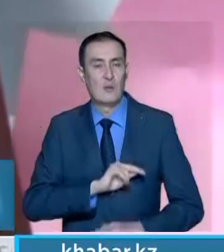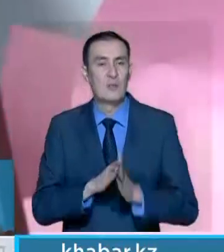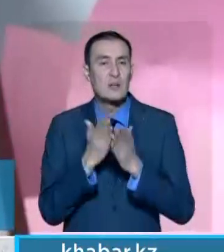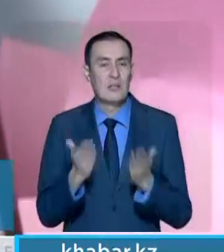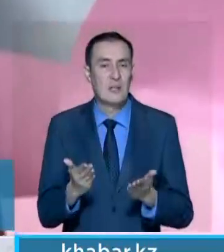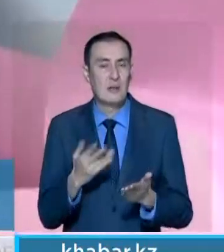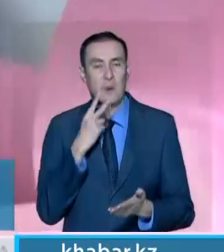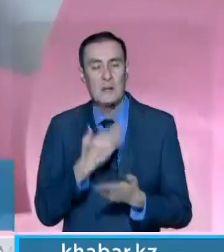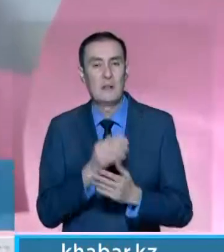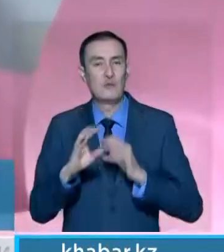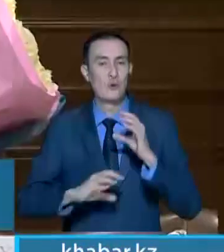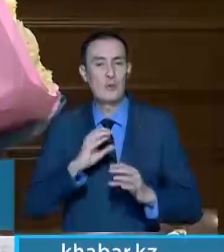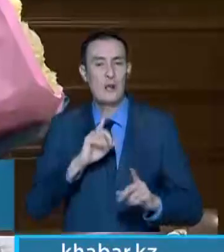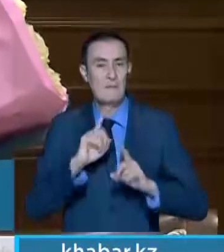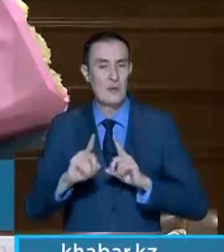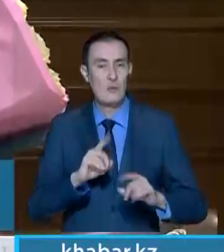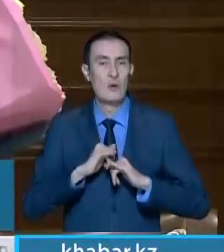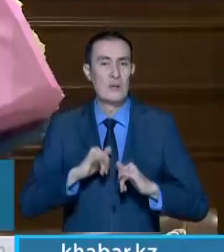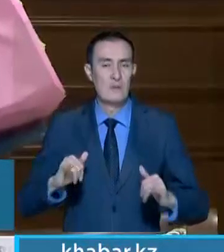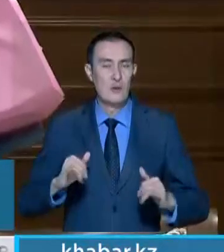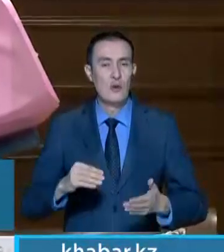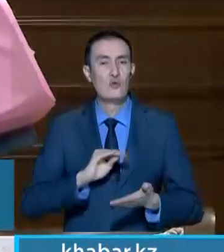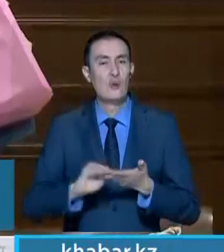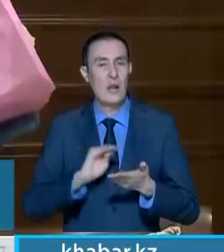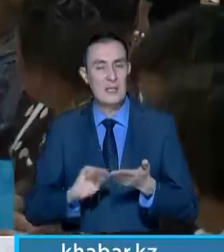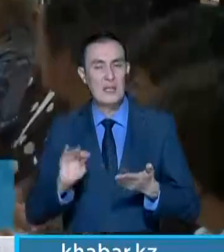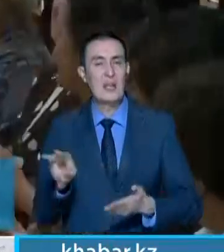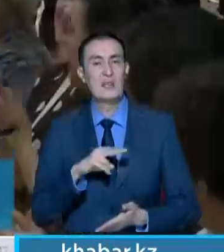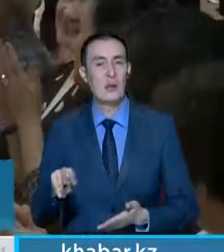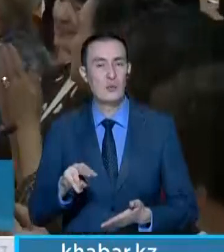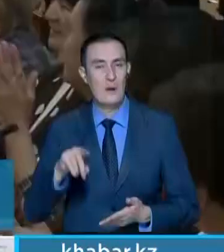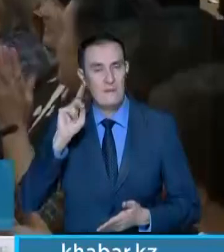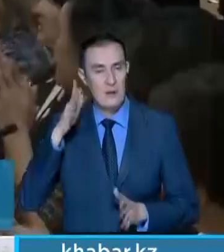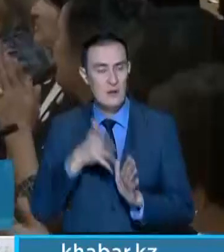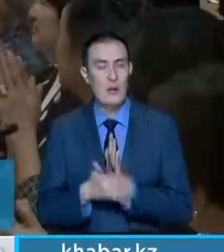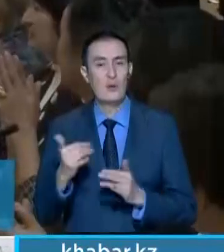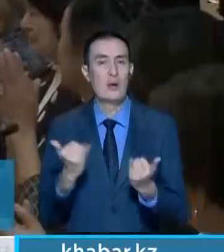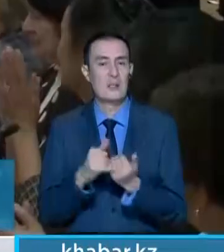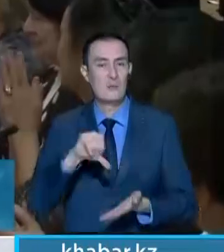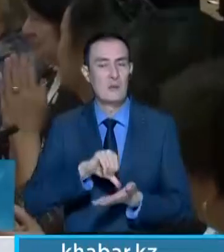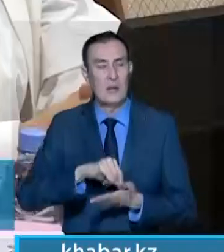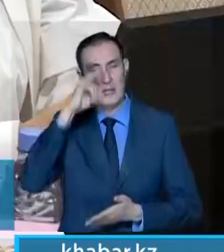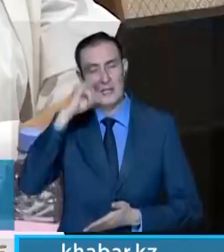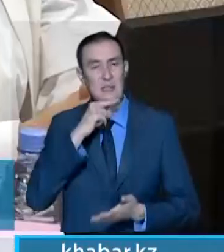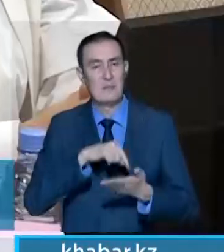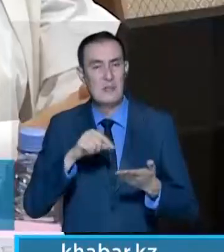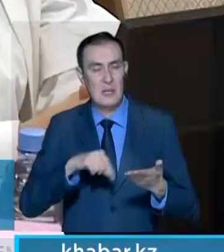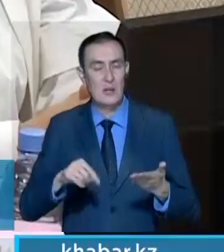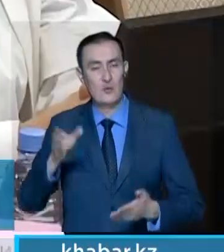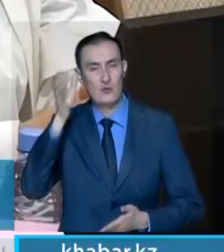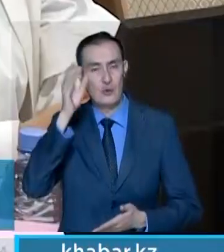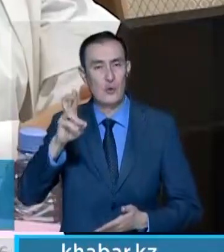Книги представили на международной конференции по развитию журналистики и литературоведения. А ее гостями стали отечественные писатели и